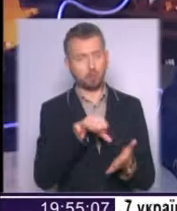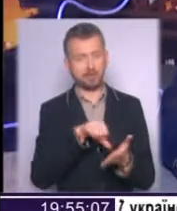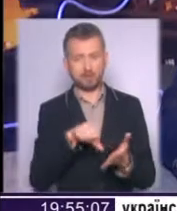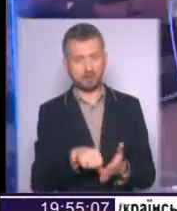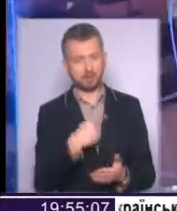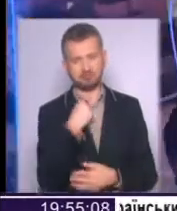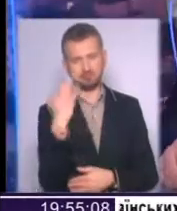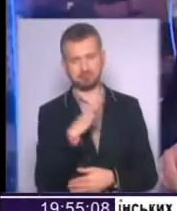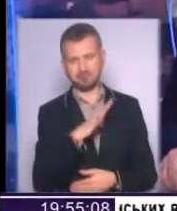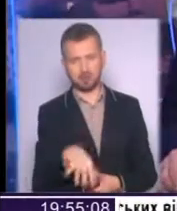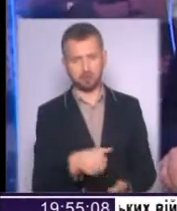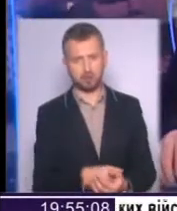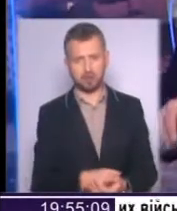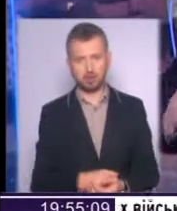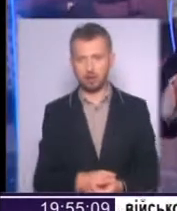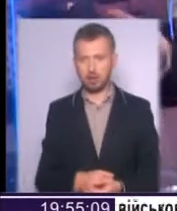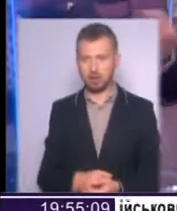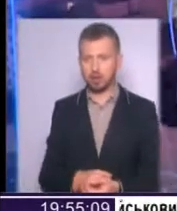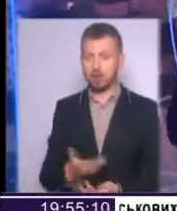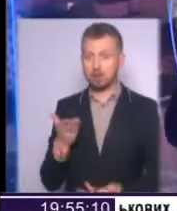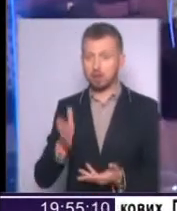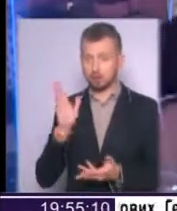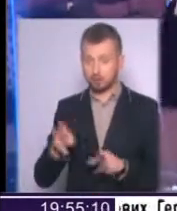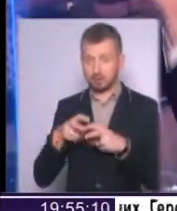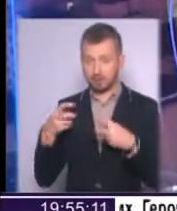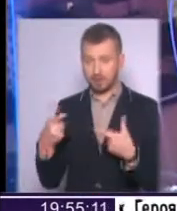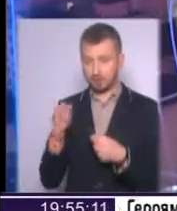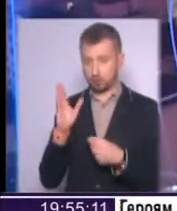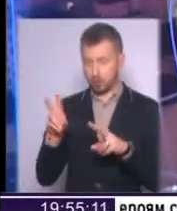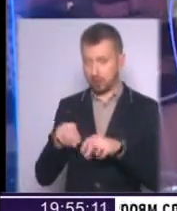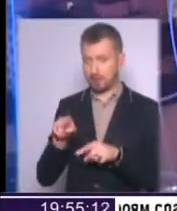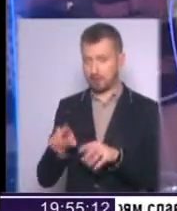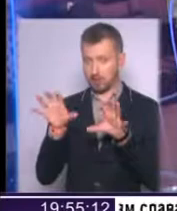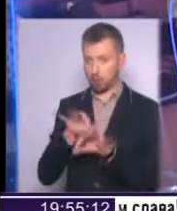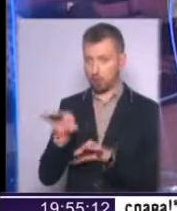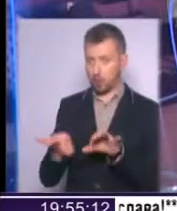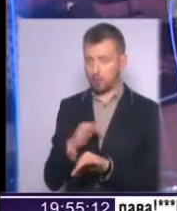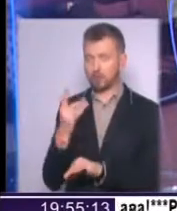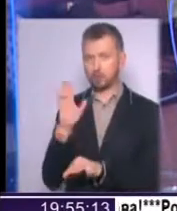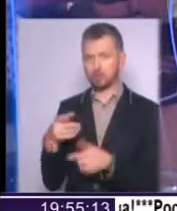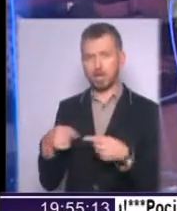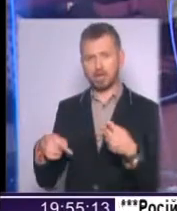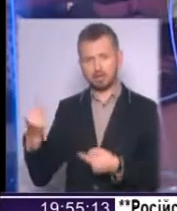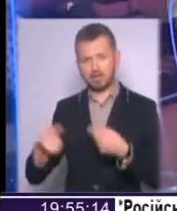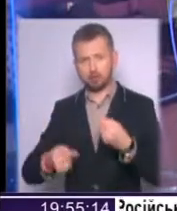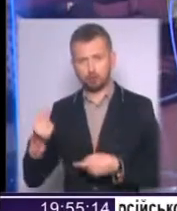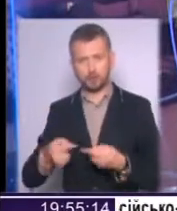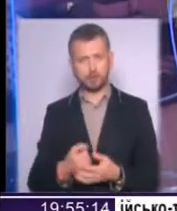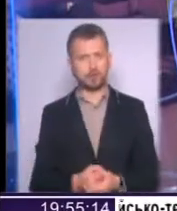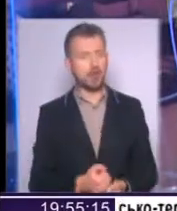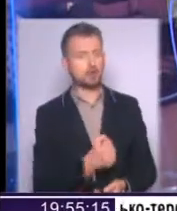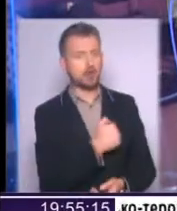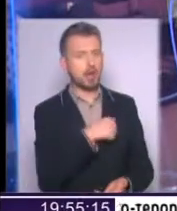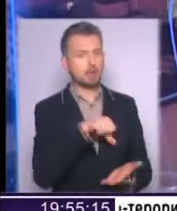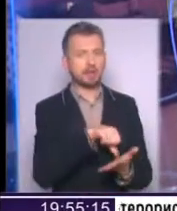необхідних голосів. Може він собі пройшов... уявити те засідання, де буде розглядатися цей законопроект, скільки буде, різних і дискусій,